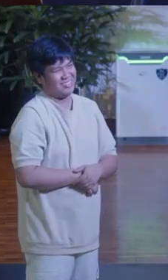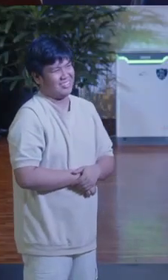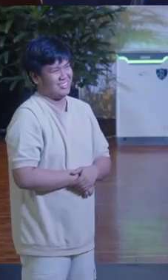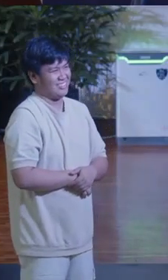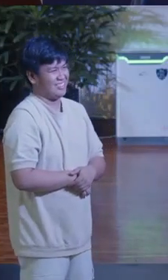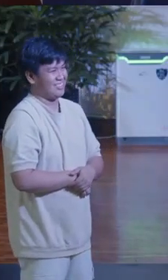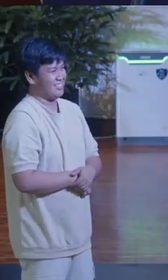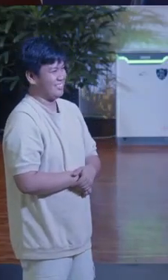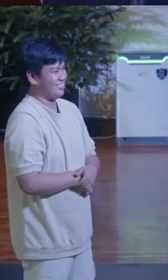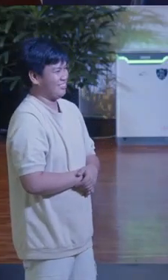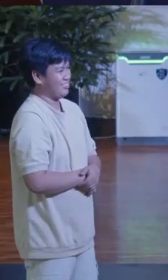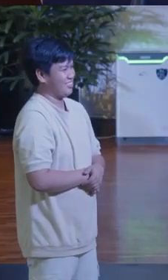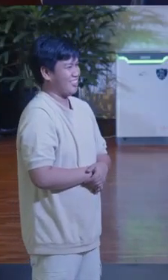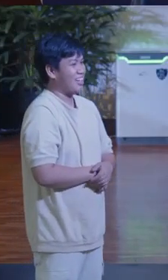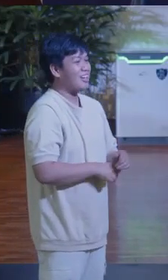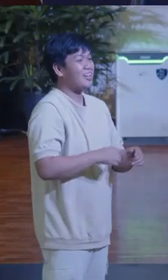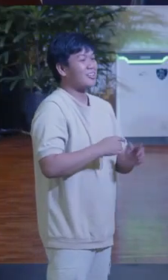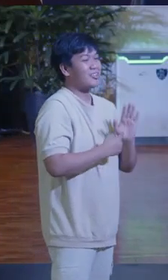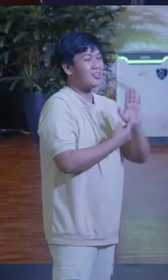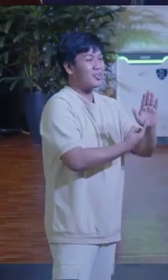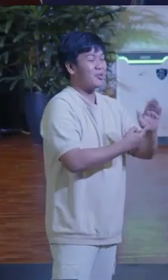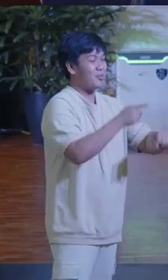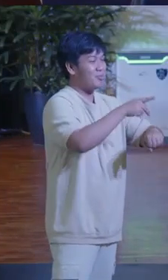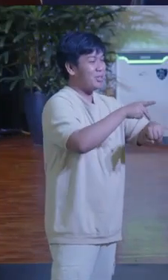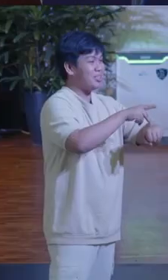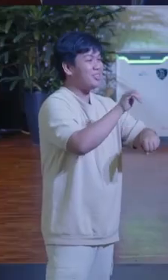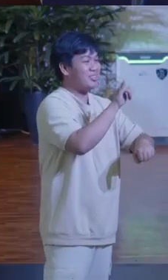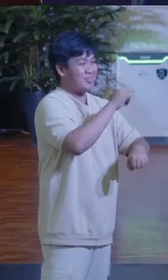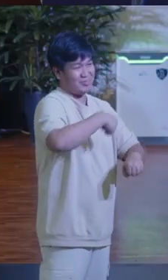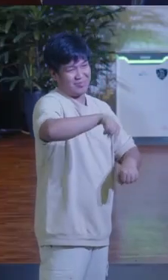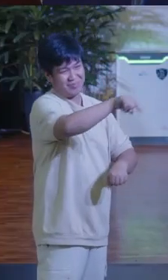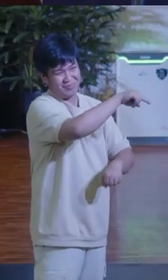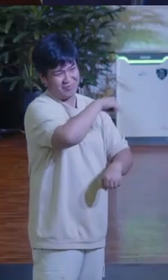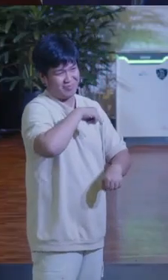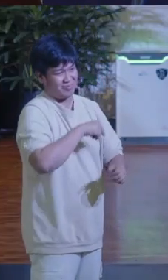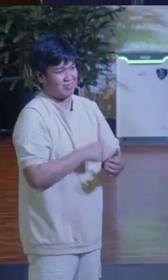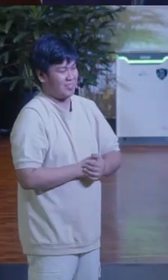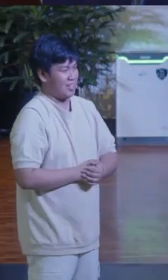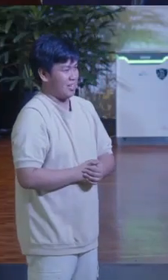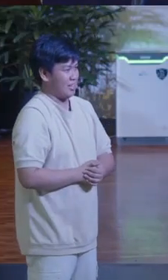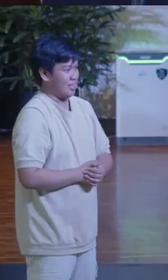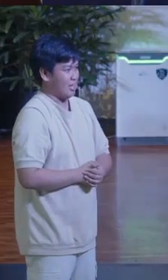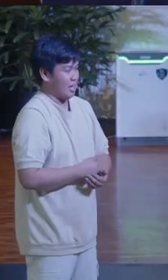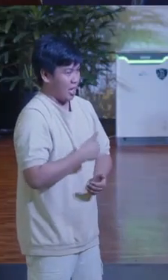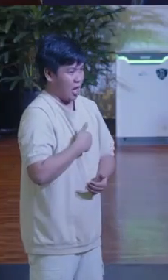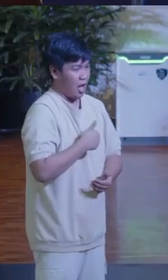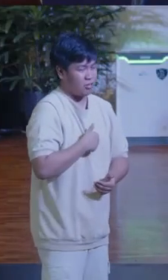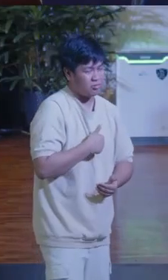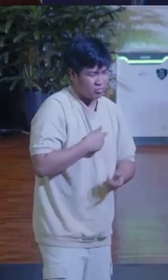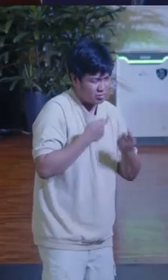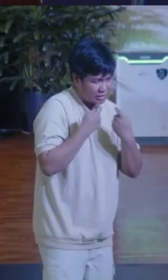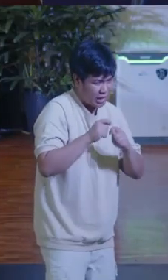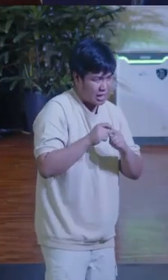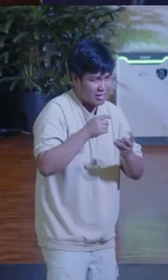bagong pananampalataya. Siguro ganun ang motivasyon niya. O hindi ko muna makikisama muna ako. Di ba?